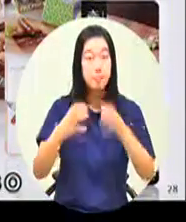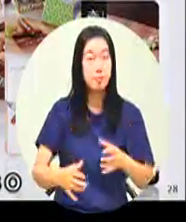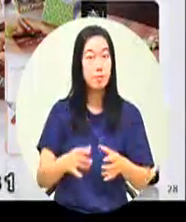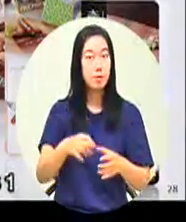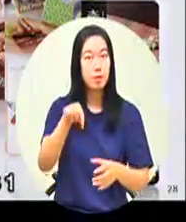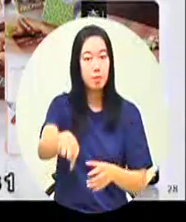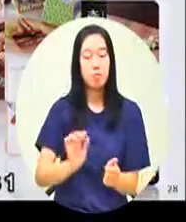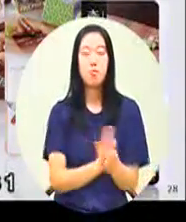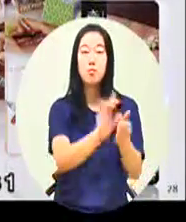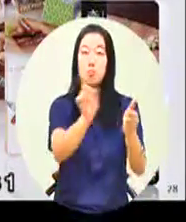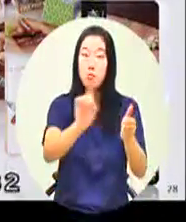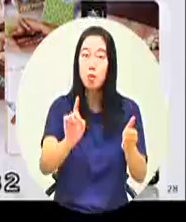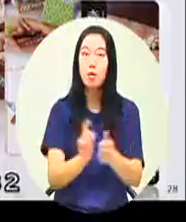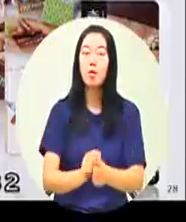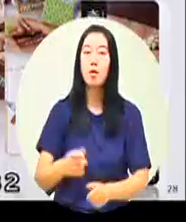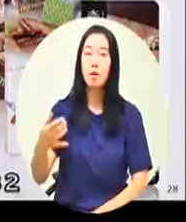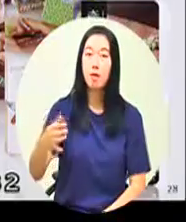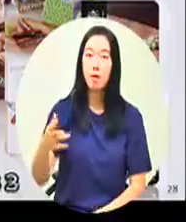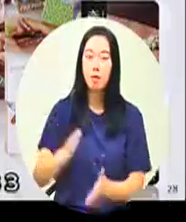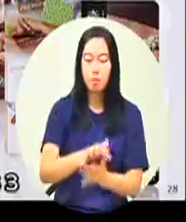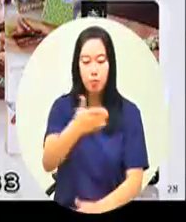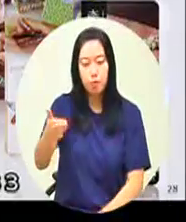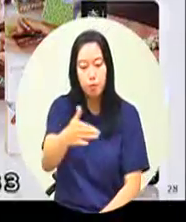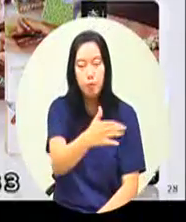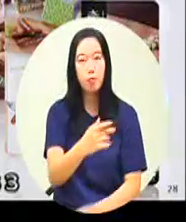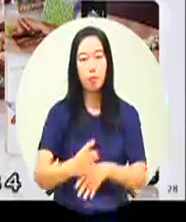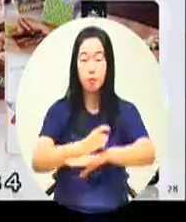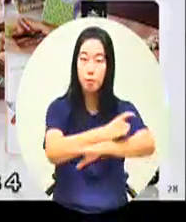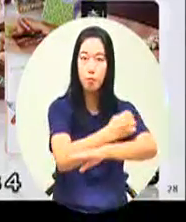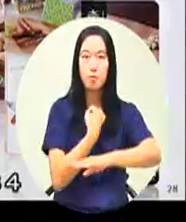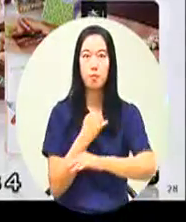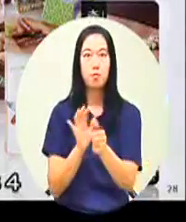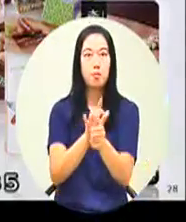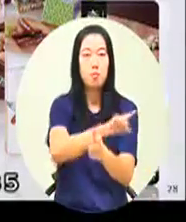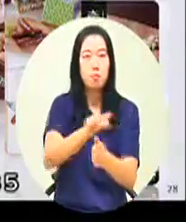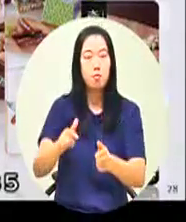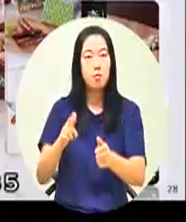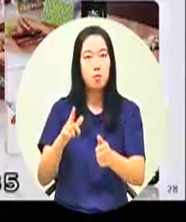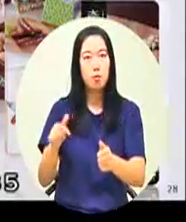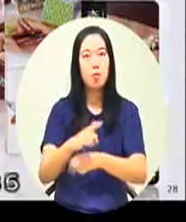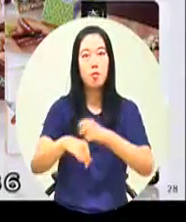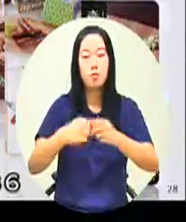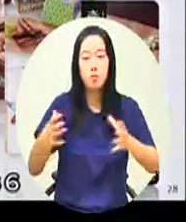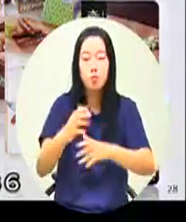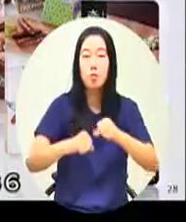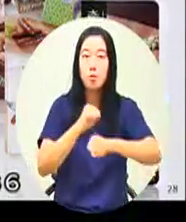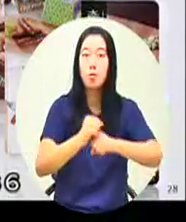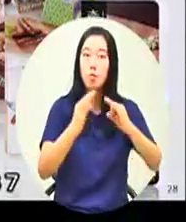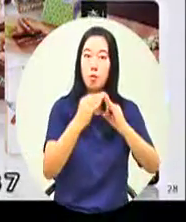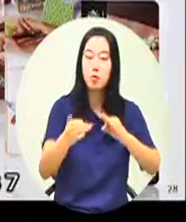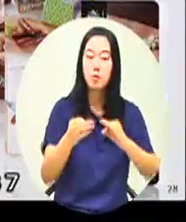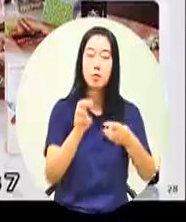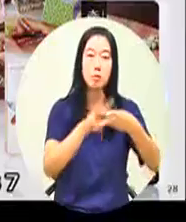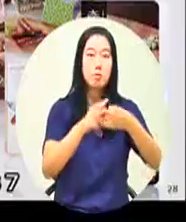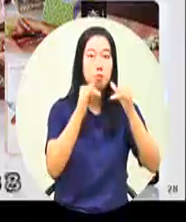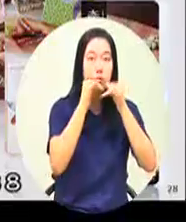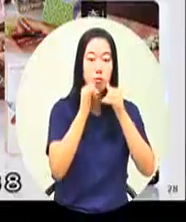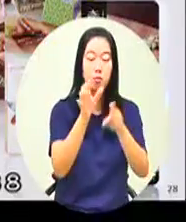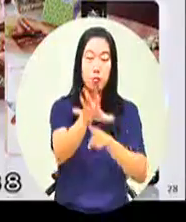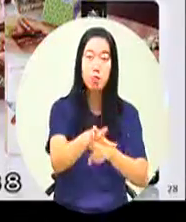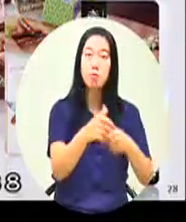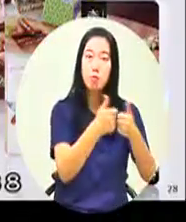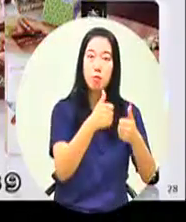动畜产品产品化。我们分别辅导高雄市家禽品生产合作社、田寮区农会呢、高雄